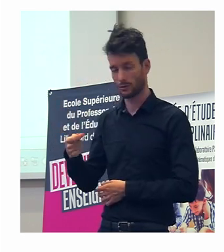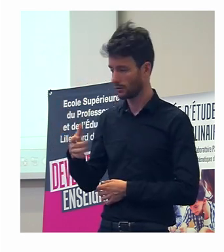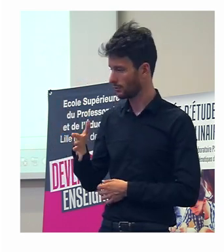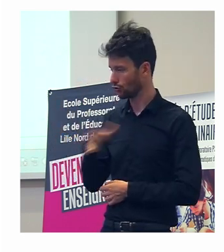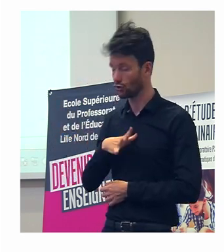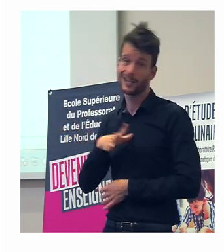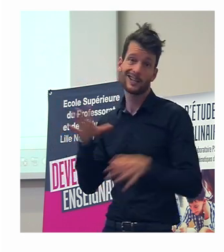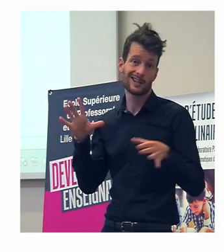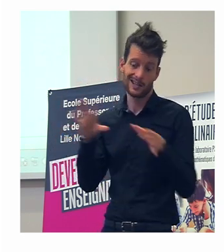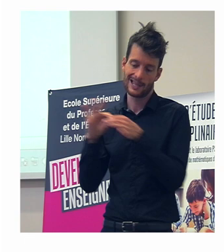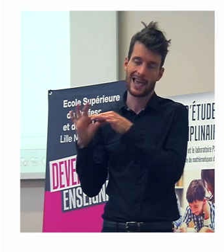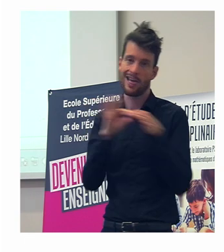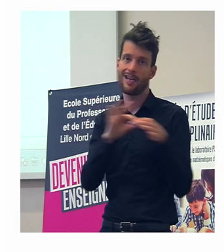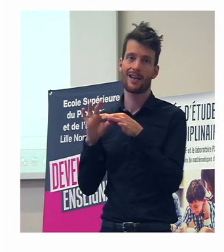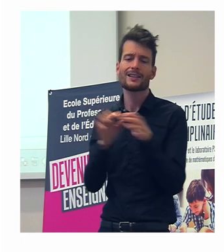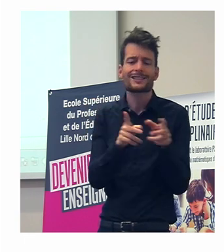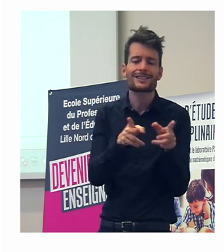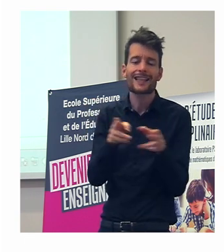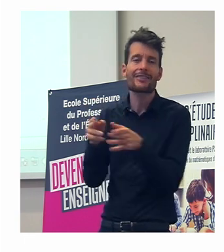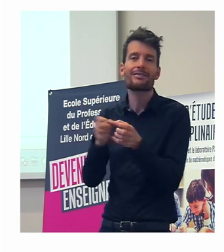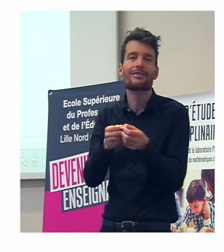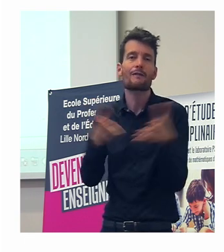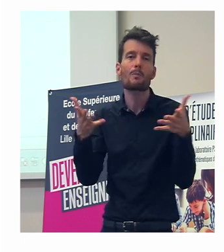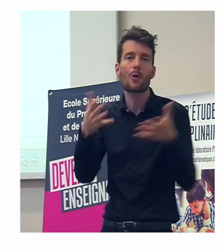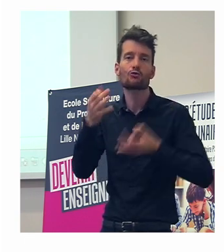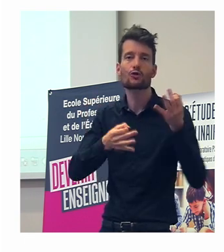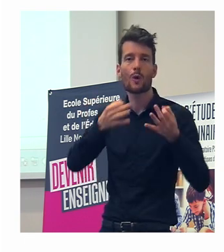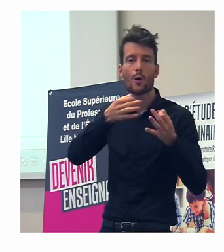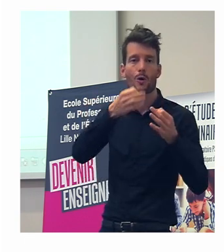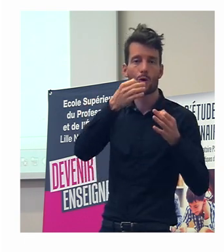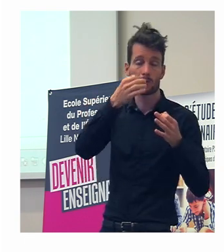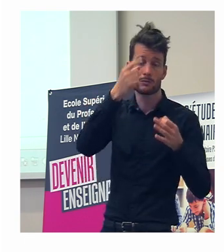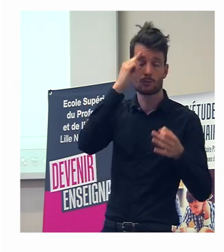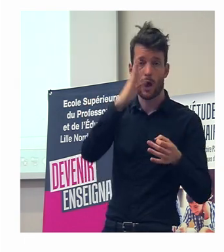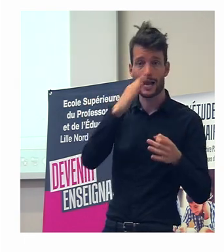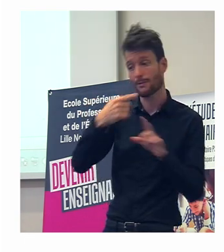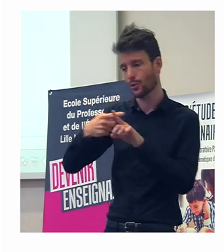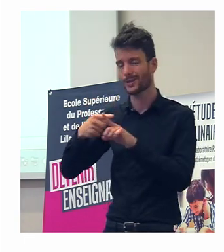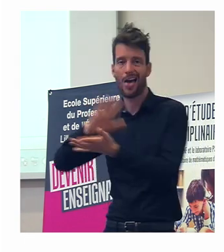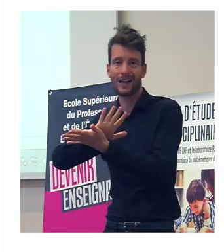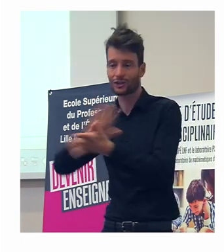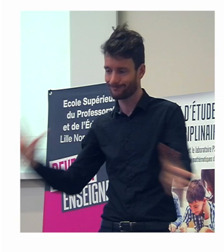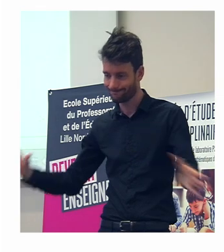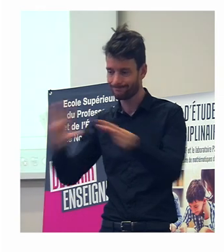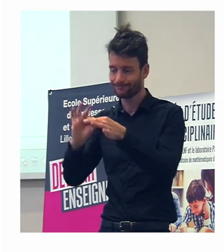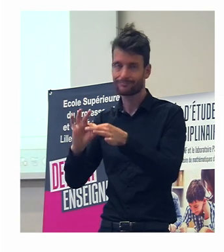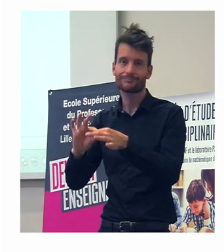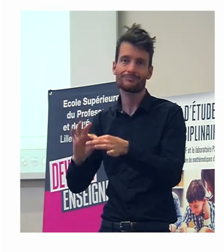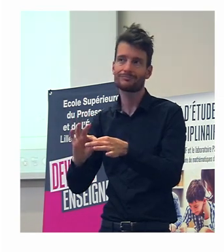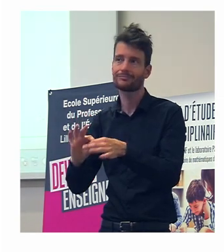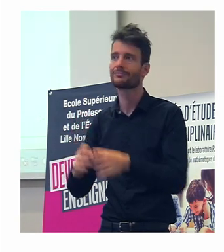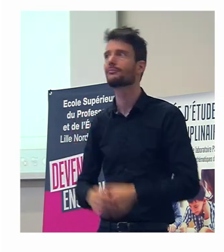corrélation entre les stades du développement du jugement moral et l'âge. Et donc, ça n'a pas de sens, évidemment,